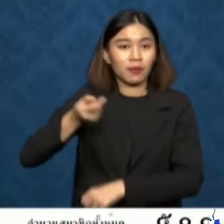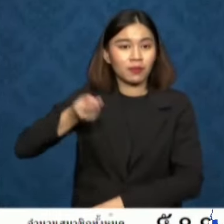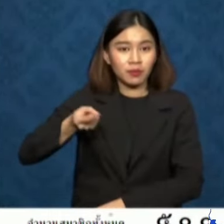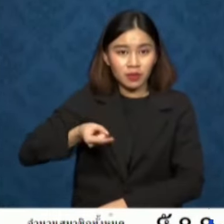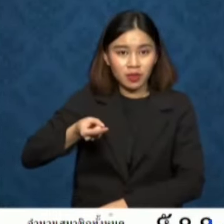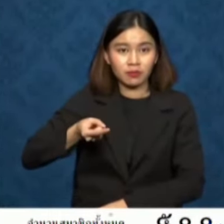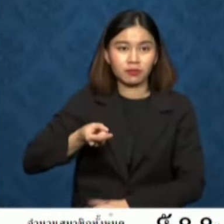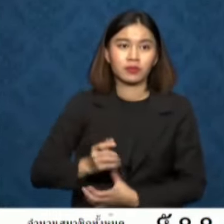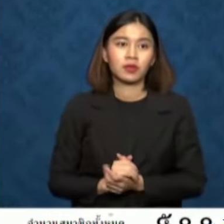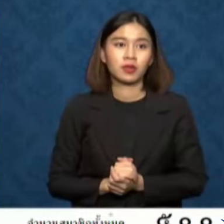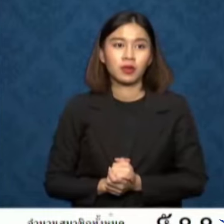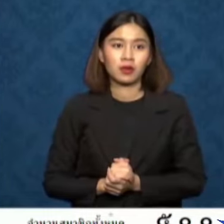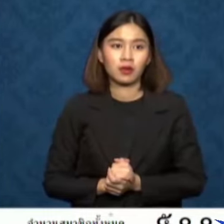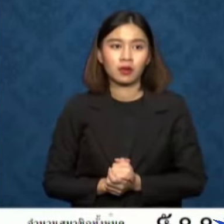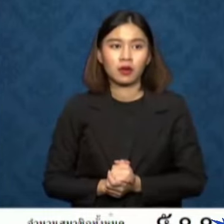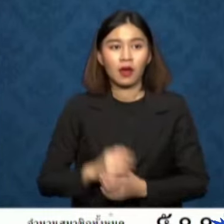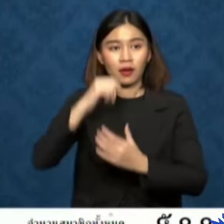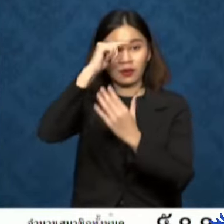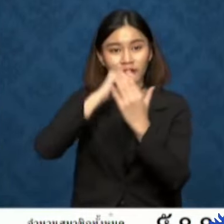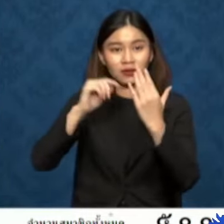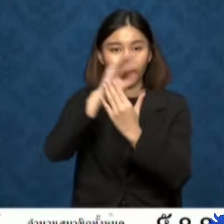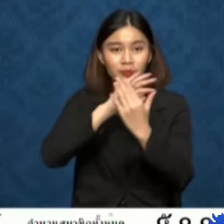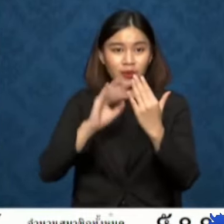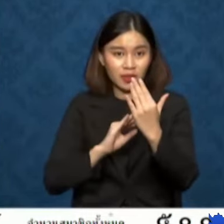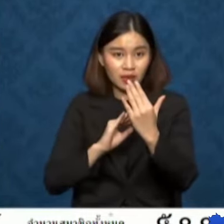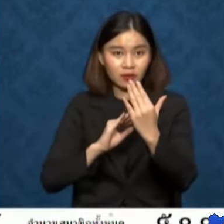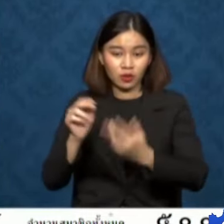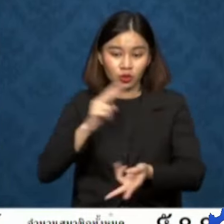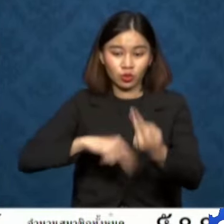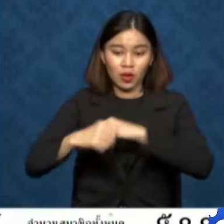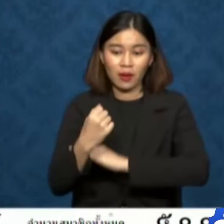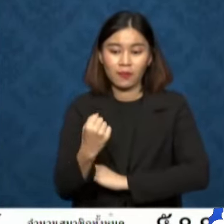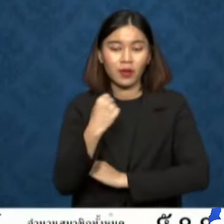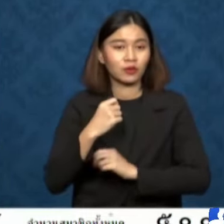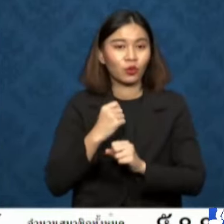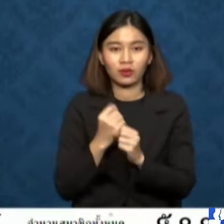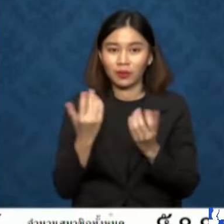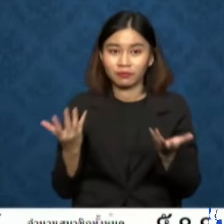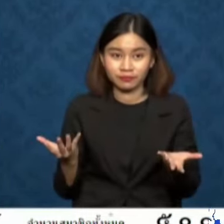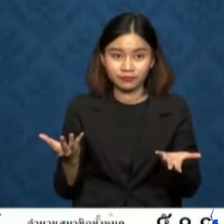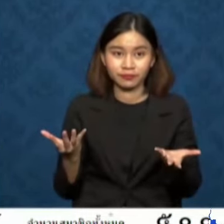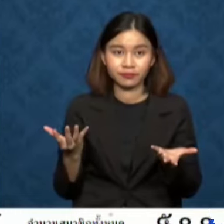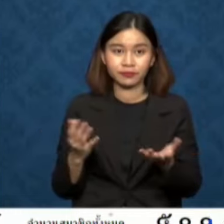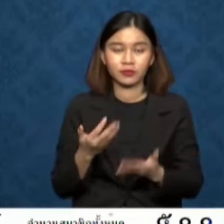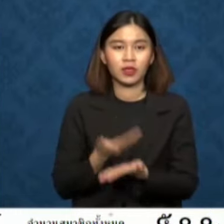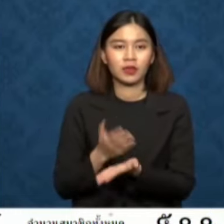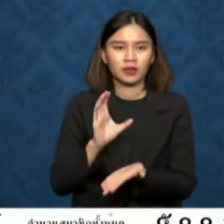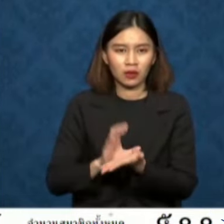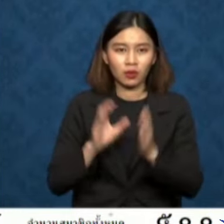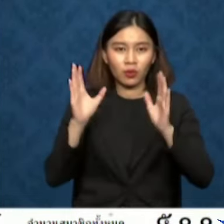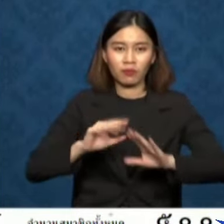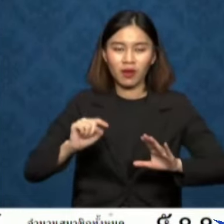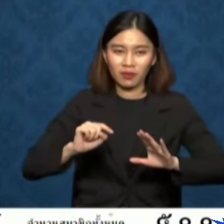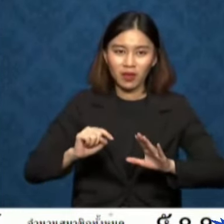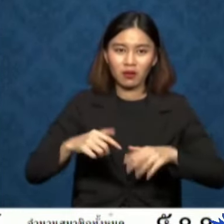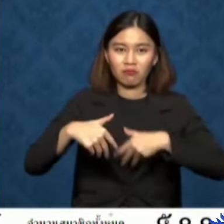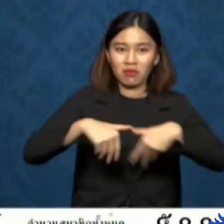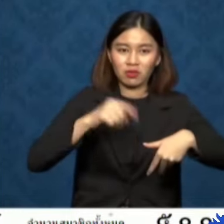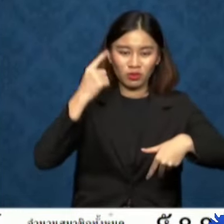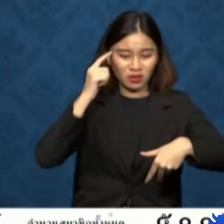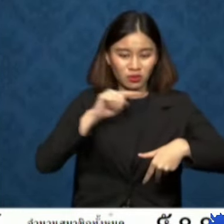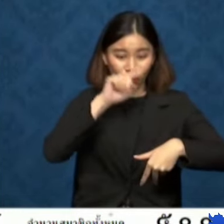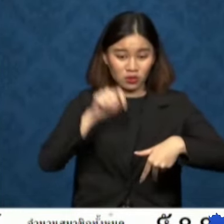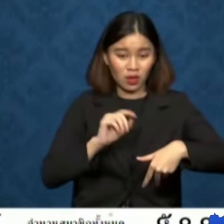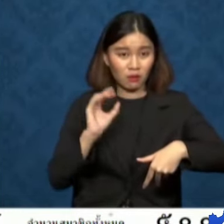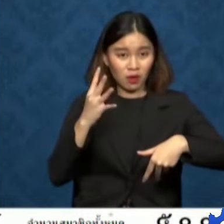เดิมแล้วแล้วประเทศจะดำรงรักษาความมั่นคงเอาไว้ได้อย่างไรงบประมาณแบบนี้จะไม่ให้ประชาชนคิดได้